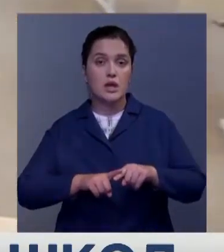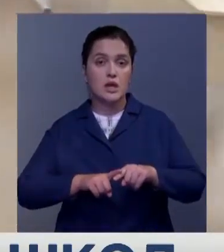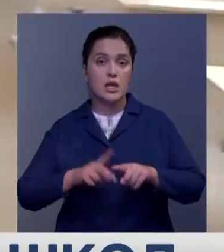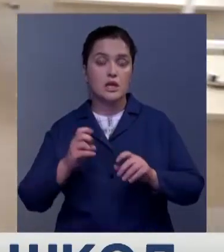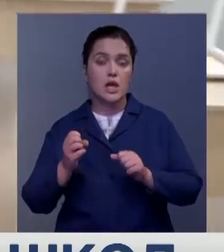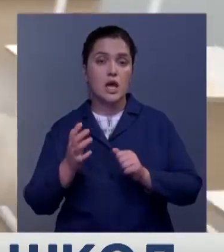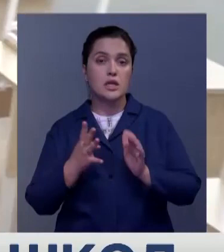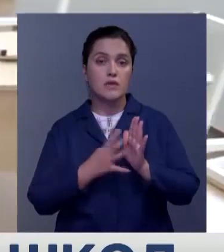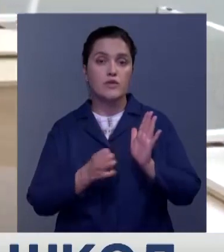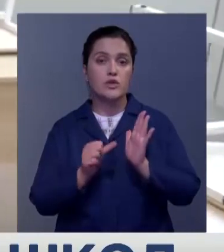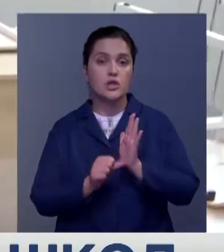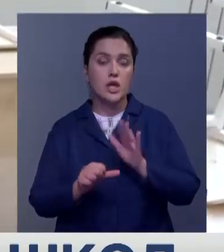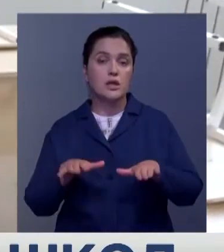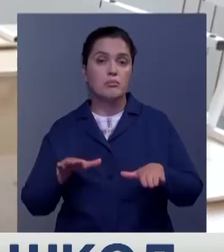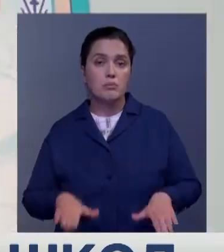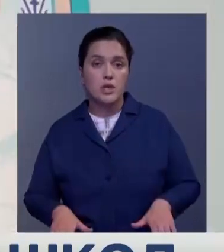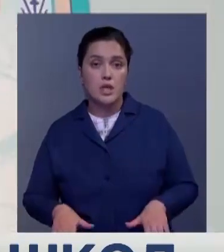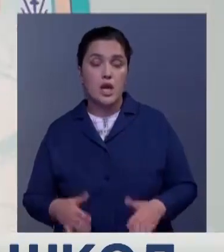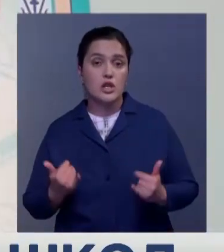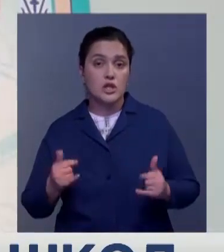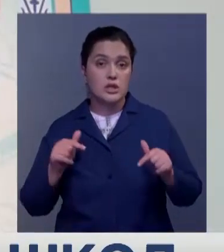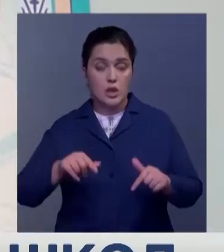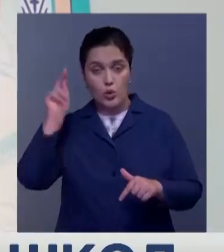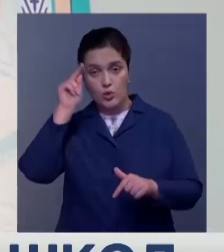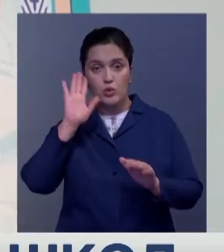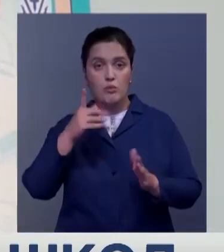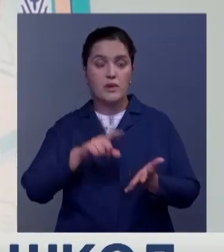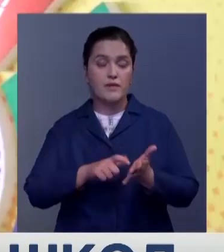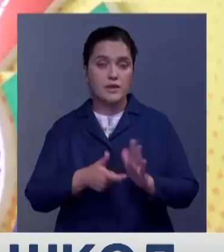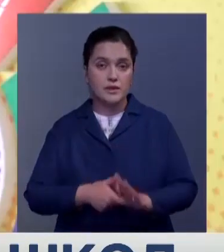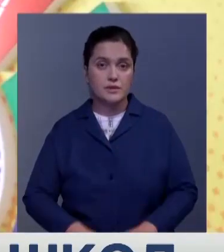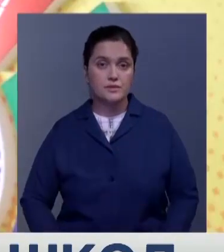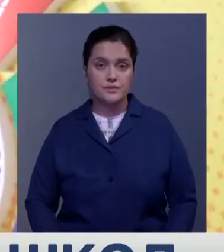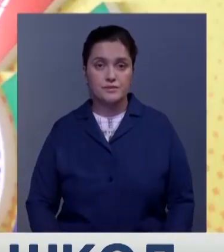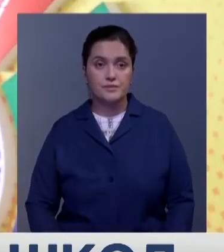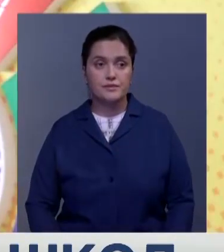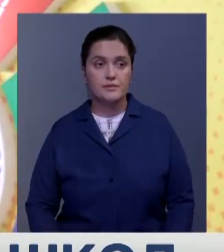на 960 мест. Сейчас здесь учатся только первоклассники.